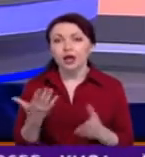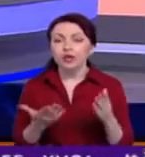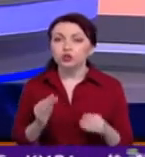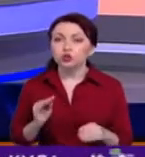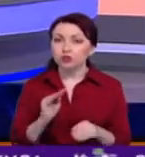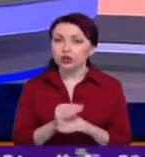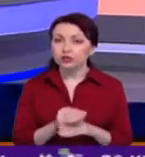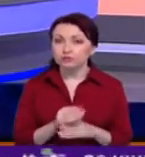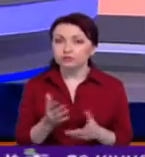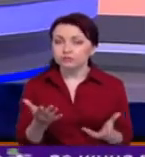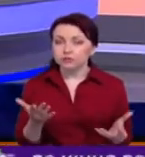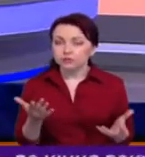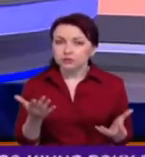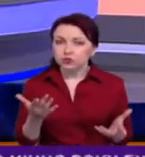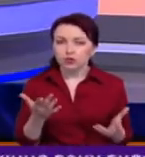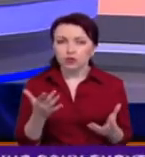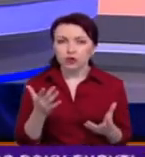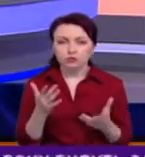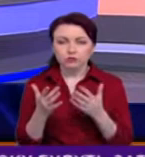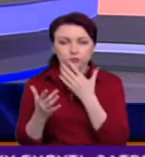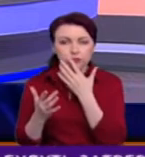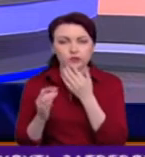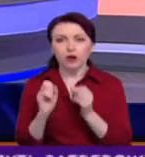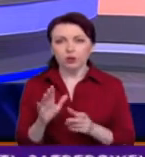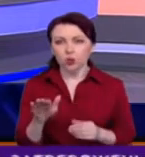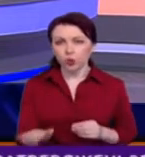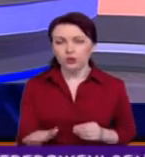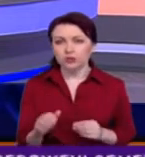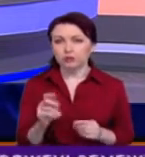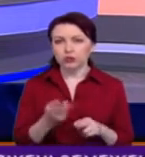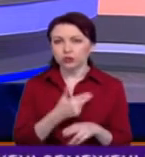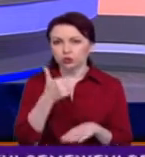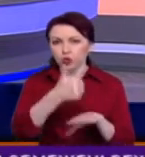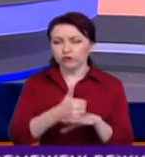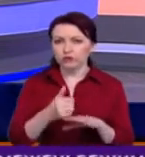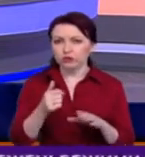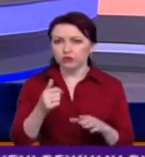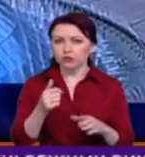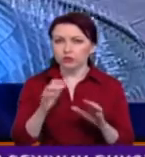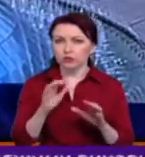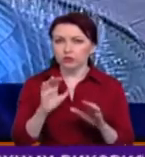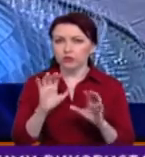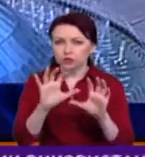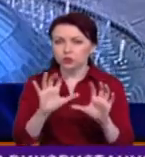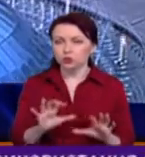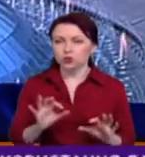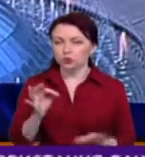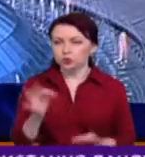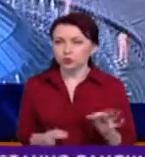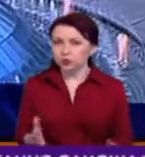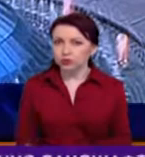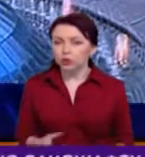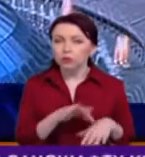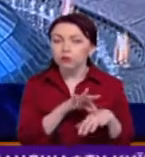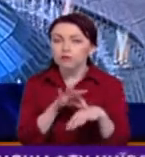інаугурації не буде обраний голова, тоді, згідно Конституції, приведення до присяги